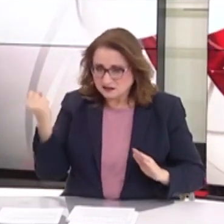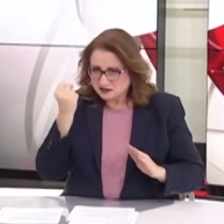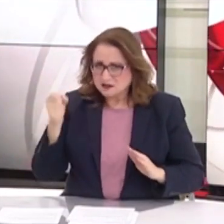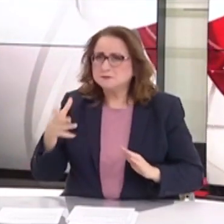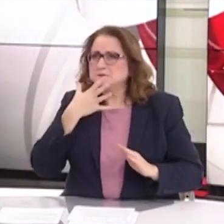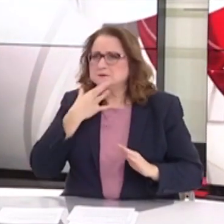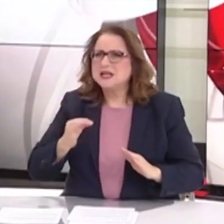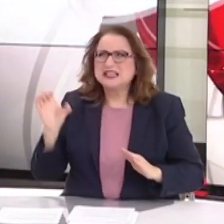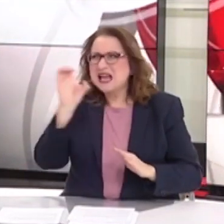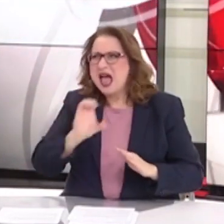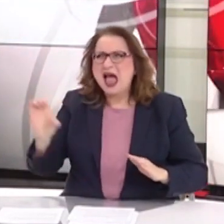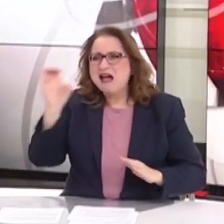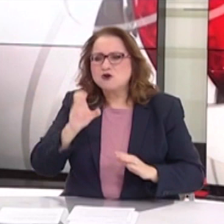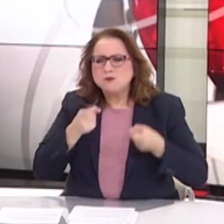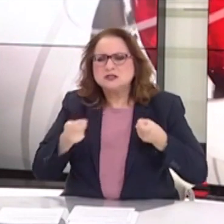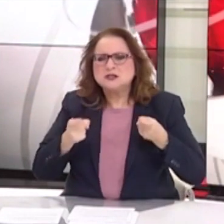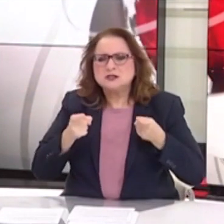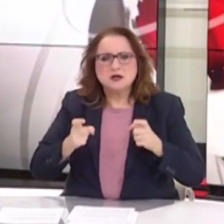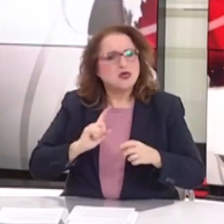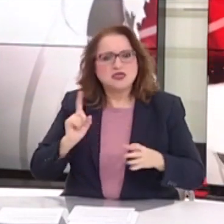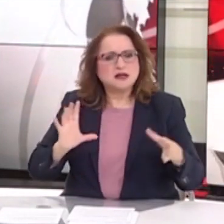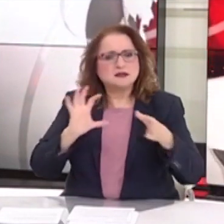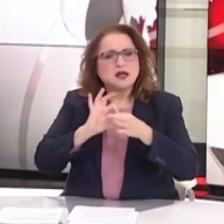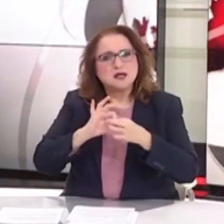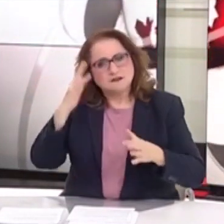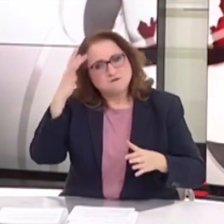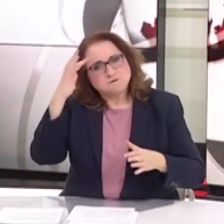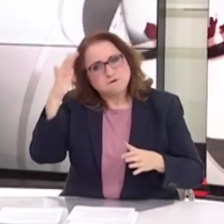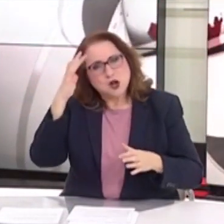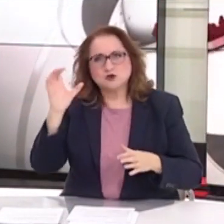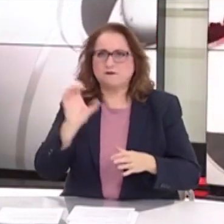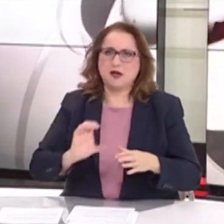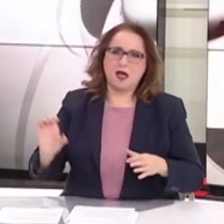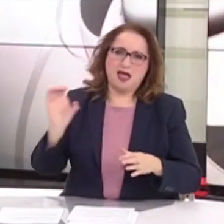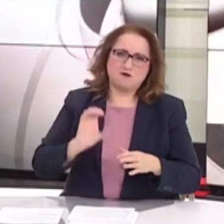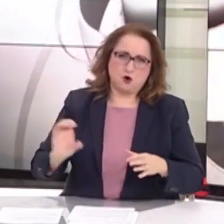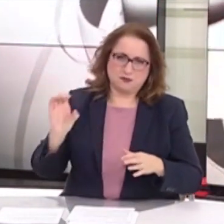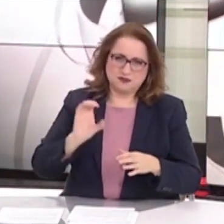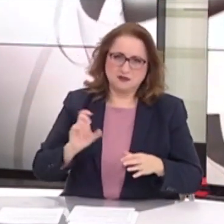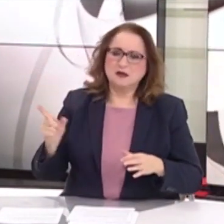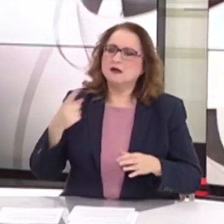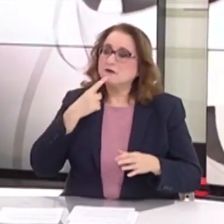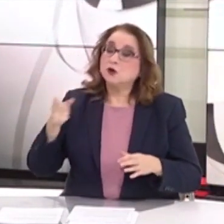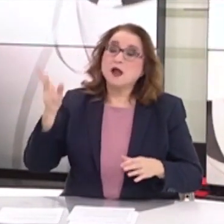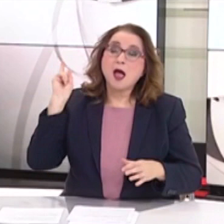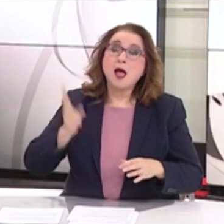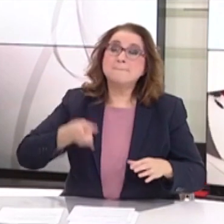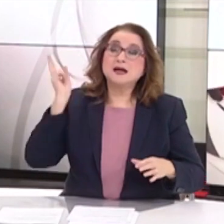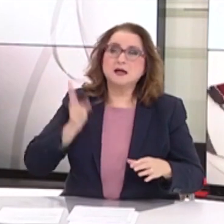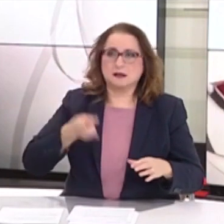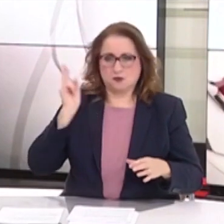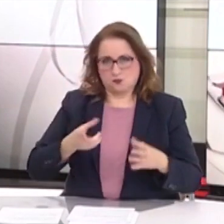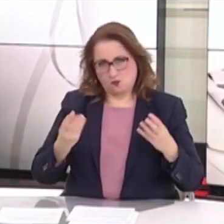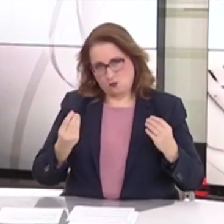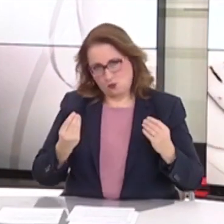λαϊκιστικής ακροδεξιάς και άλλων αντιευρωπαϊκών δυνάμεων που απειλούν το κοινό ευρωπαϊκό οικοδόμημα. Και